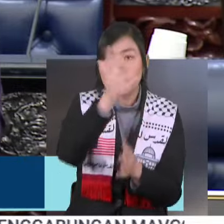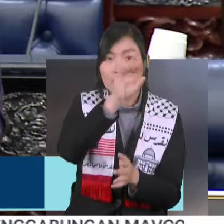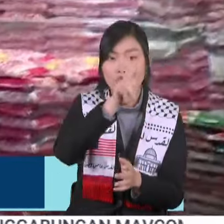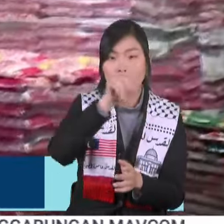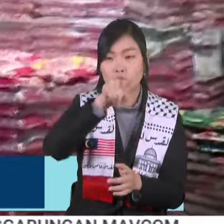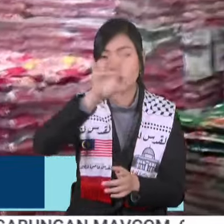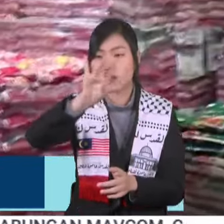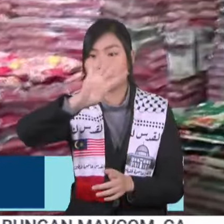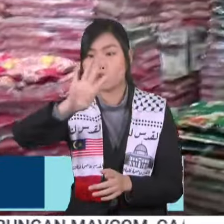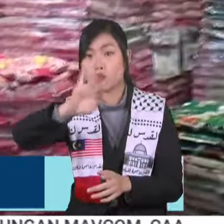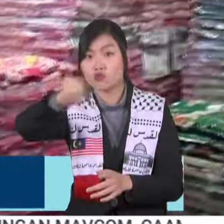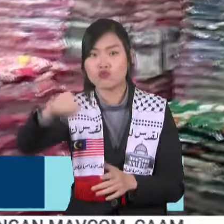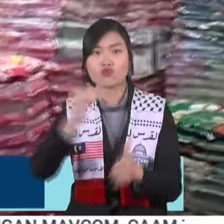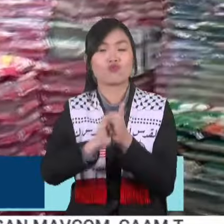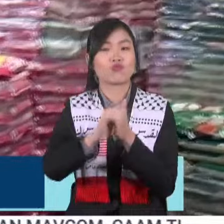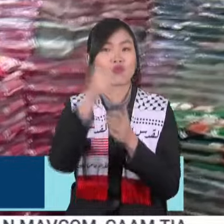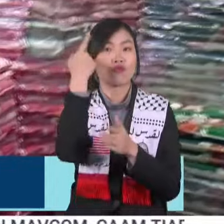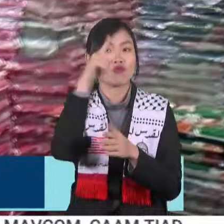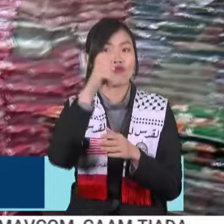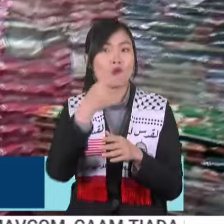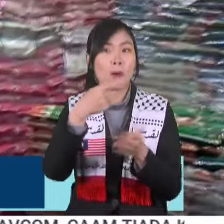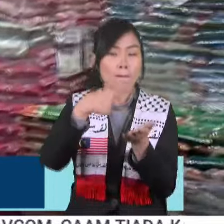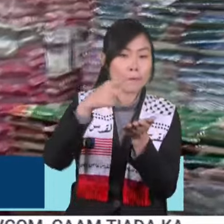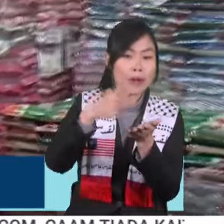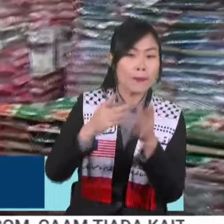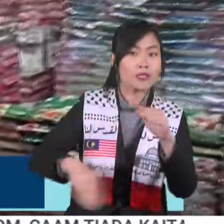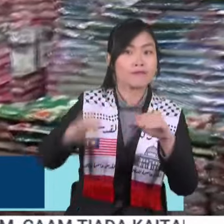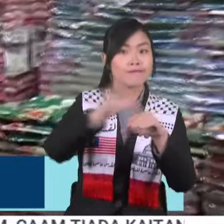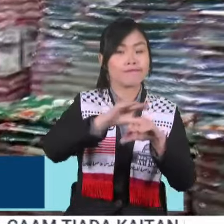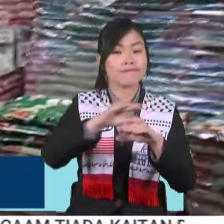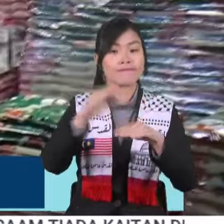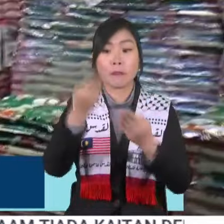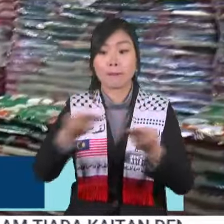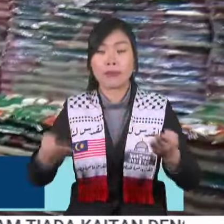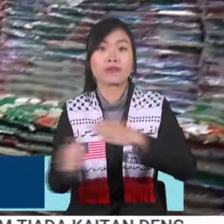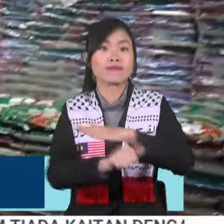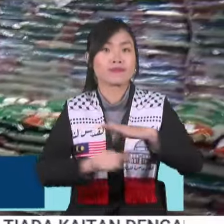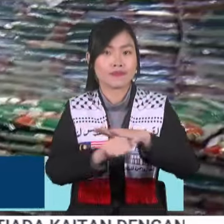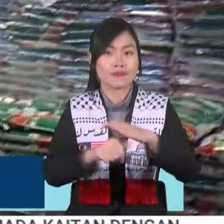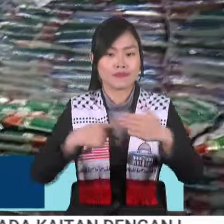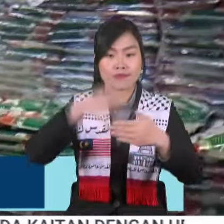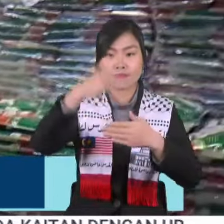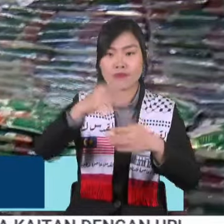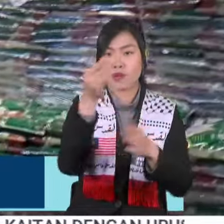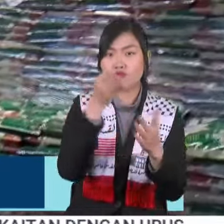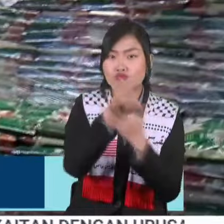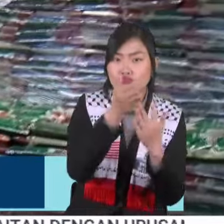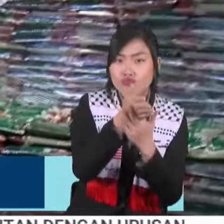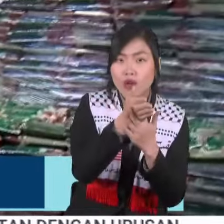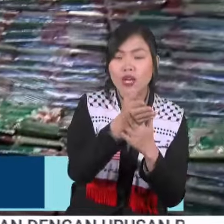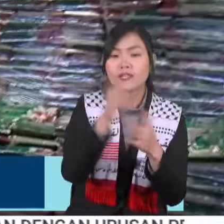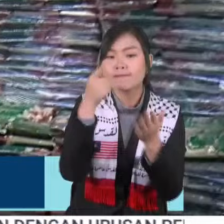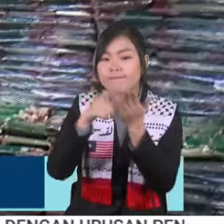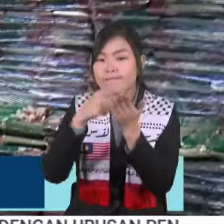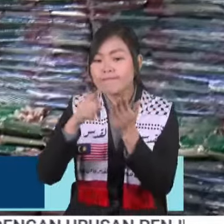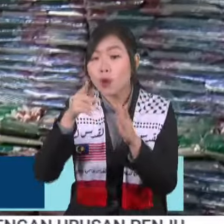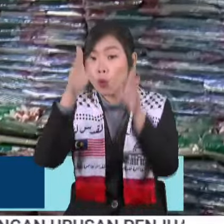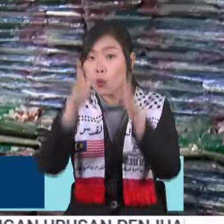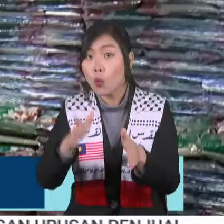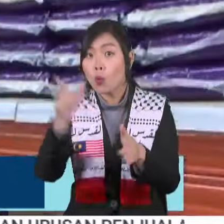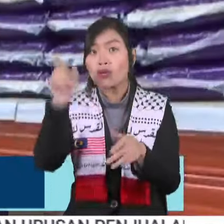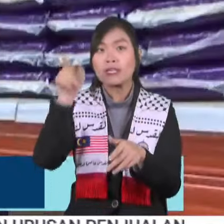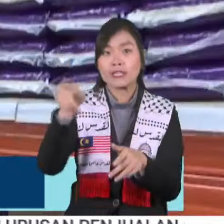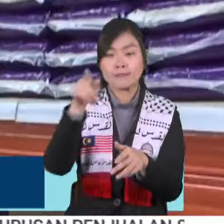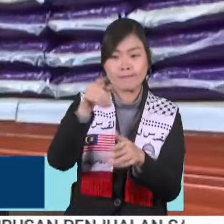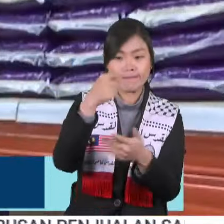RM92.84 juta bagi perbelanjaan subsidi barangan keperluan asas. Program intervensi dan mitigasi dilaksana bagi memastikan penduduk di wilayah